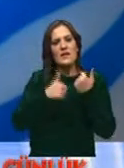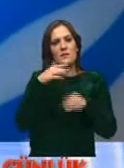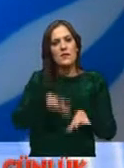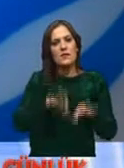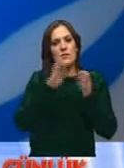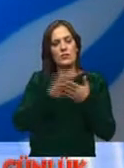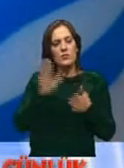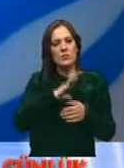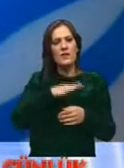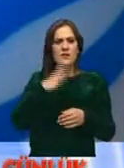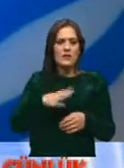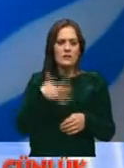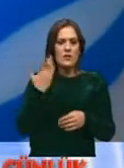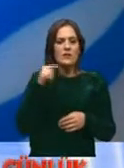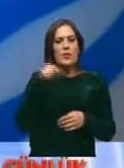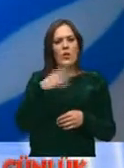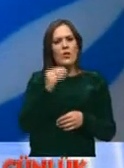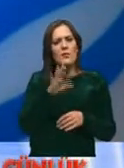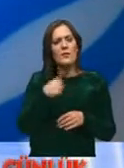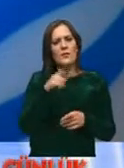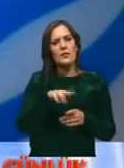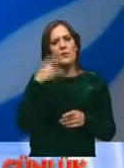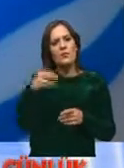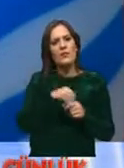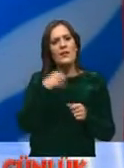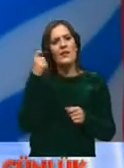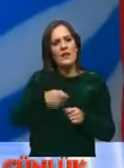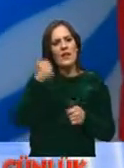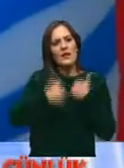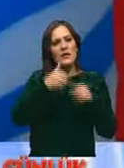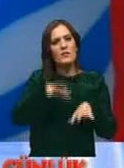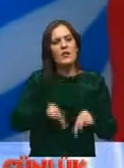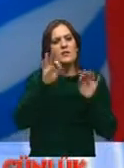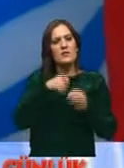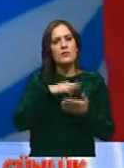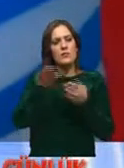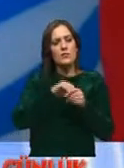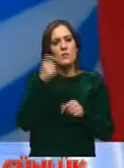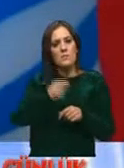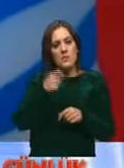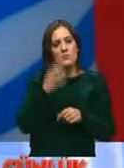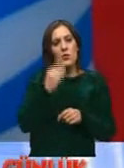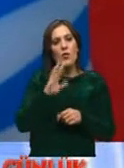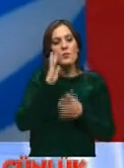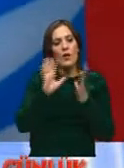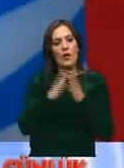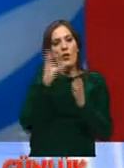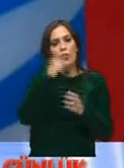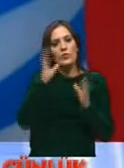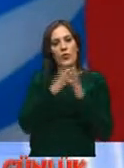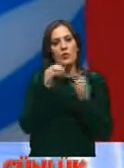hazırlanma durumumuz var, İster değil mi? İster istemez. O olabilir de öbür taraftan da hani illa yarışmalara hazırlanmak durumu ve mecburiyeti olmayanlar